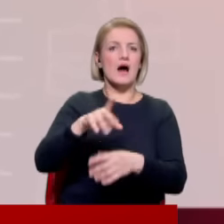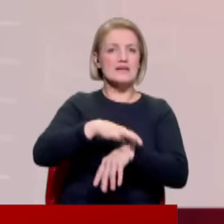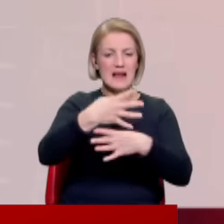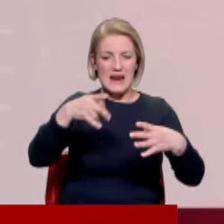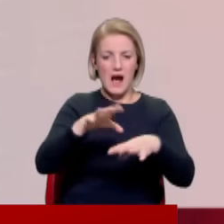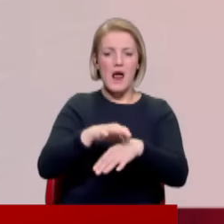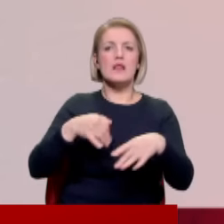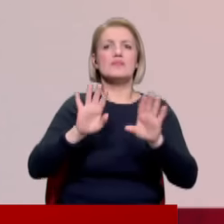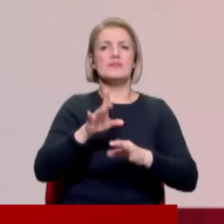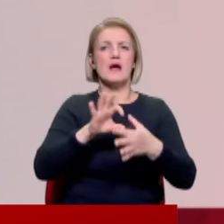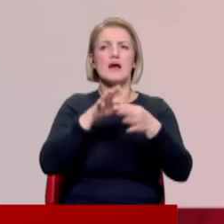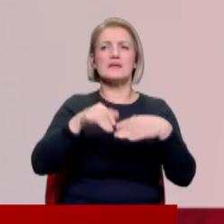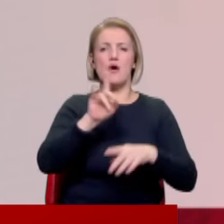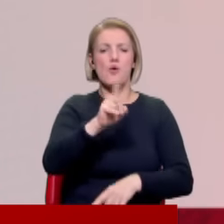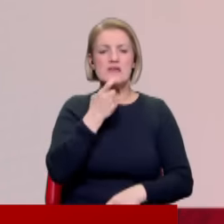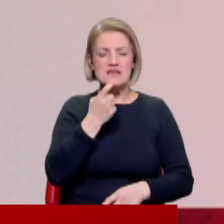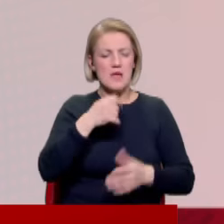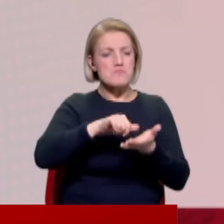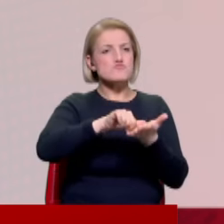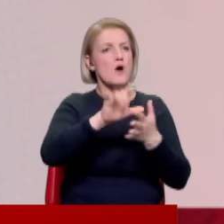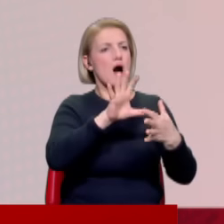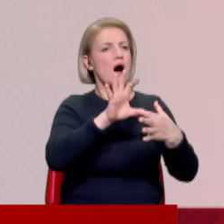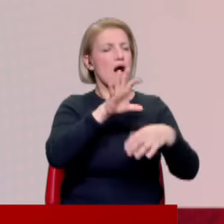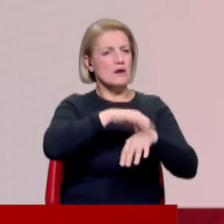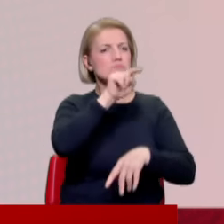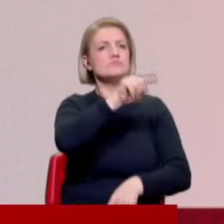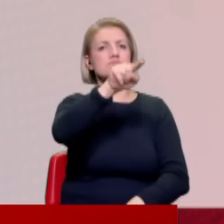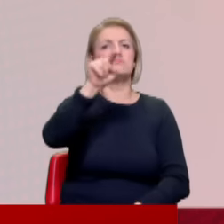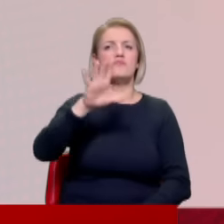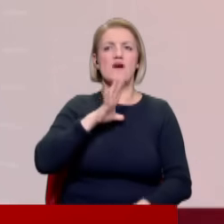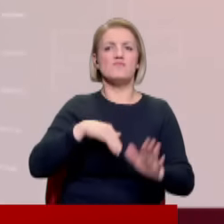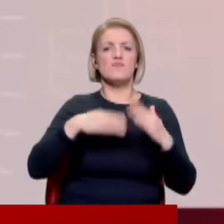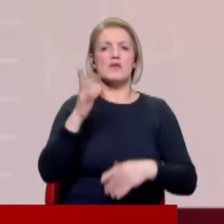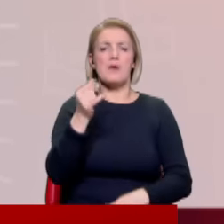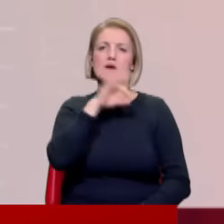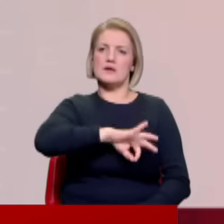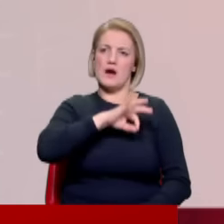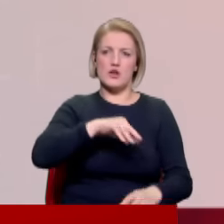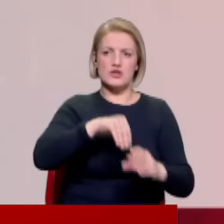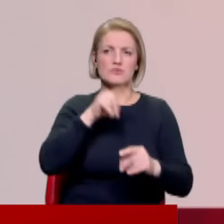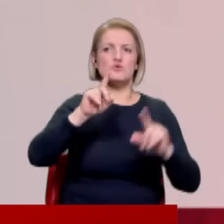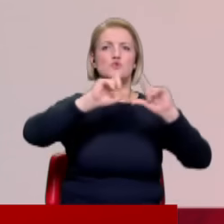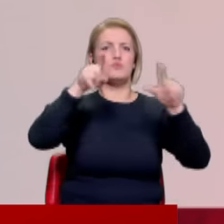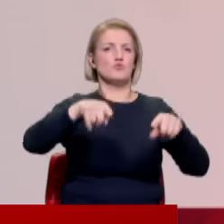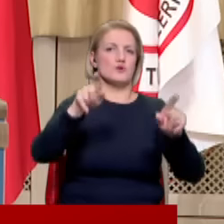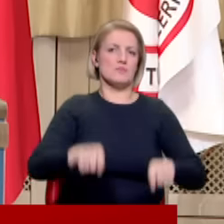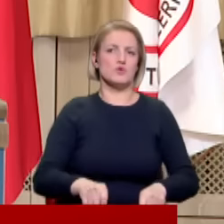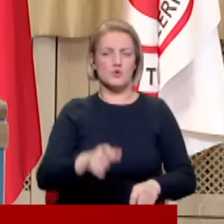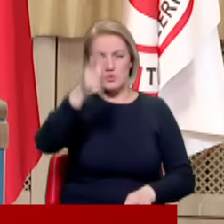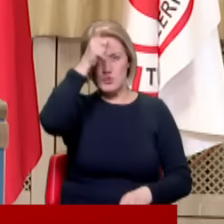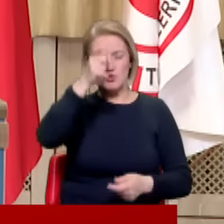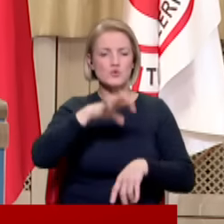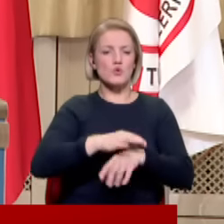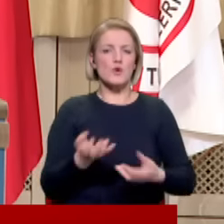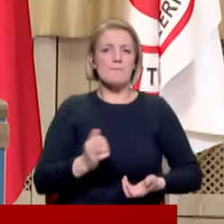hastanelerle ilgili değil. Ben 10 yıldır çalıştığım tüm hastanelerde bunu gördüm. Daha fazla para kazanmak için bu kurumlar bunu yapıyor. Türk